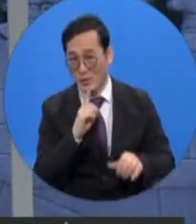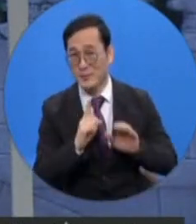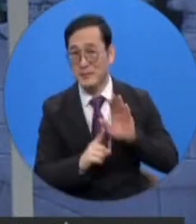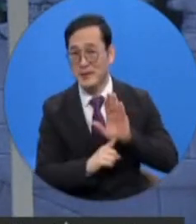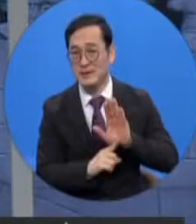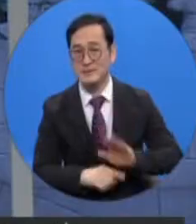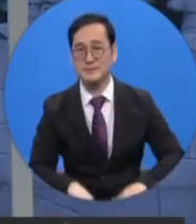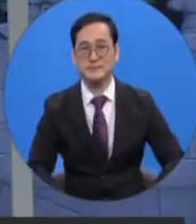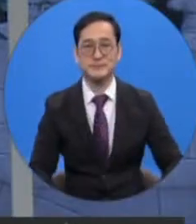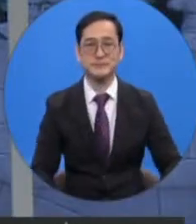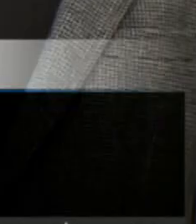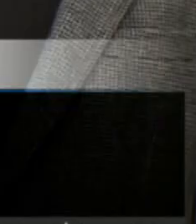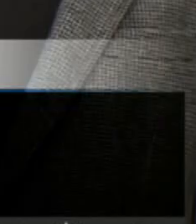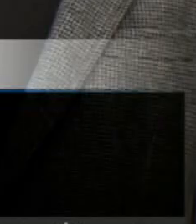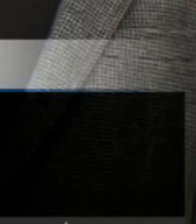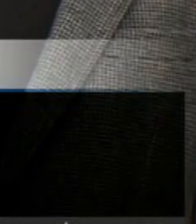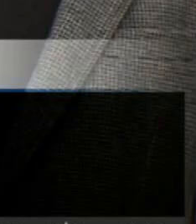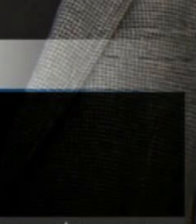일단 들어보시죠.